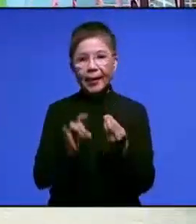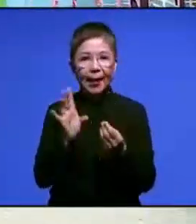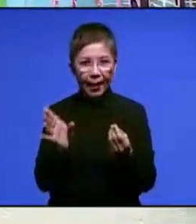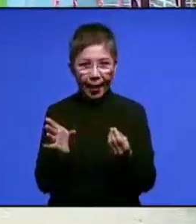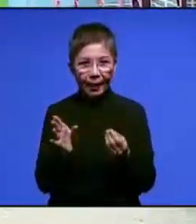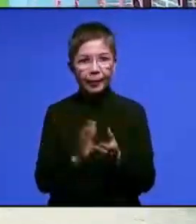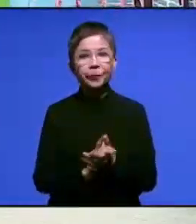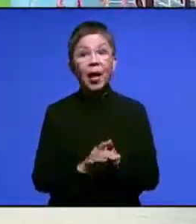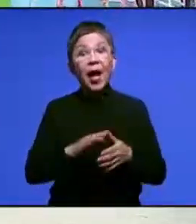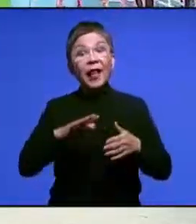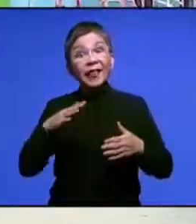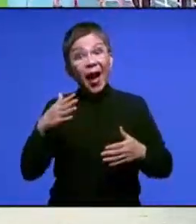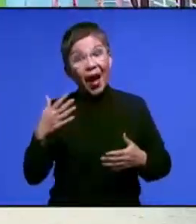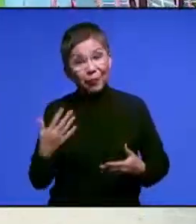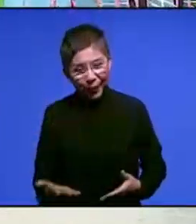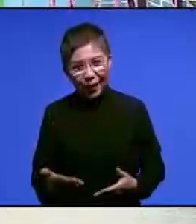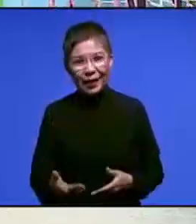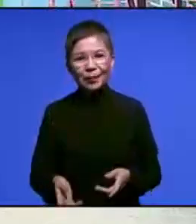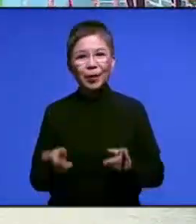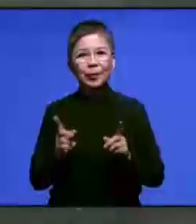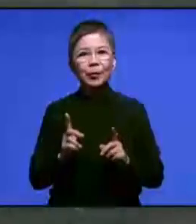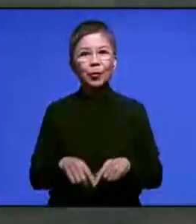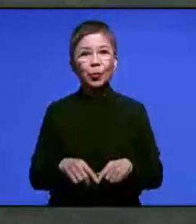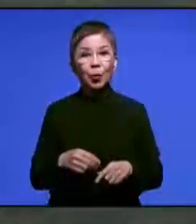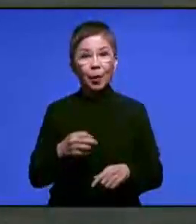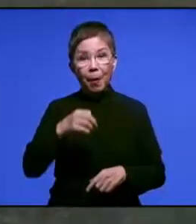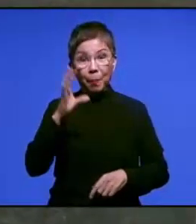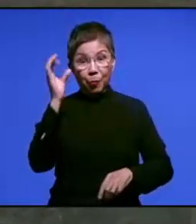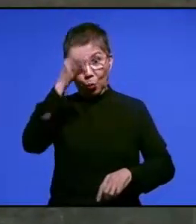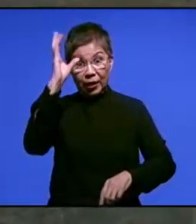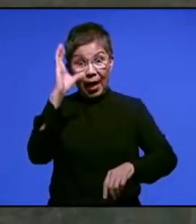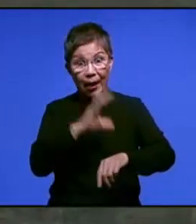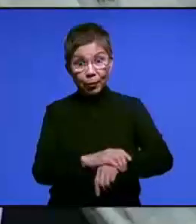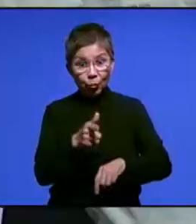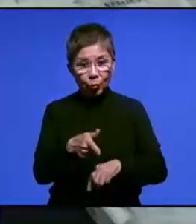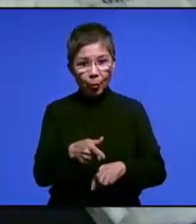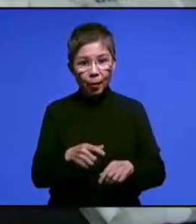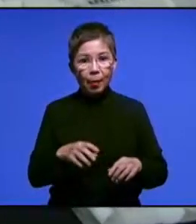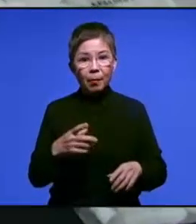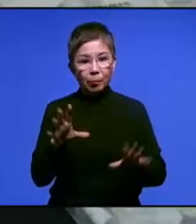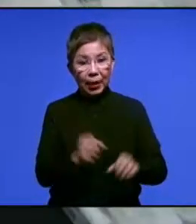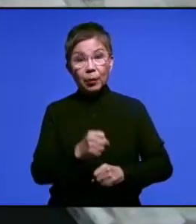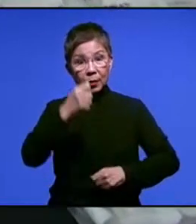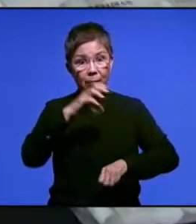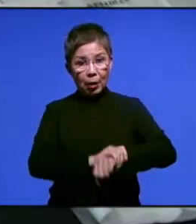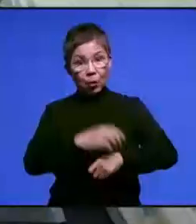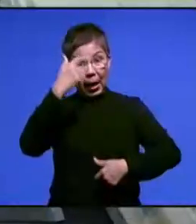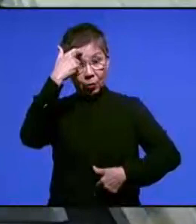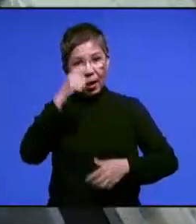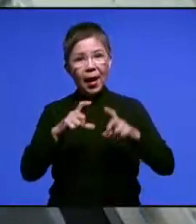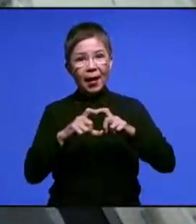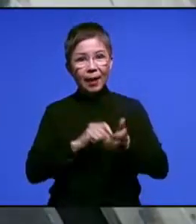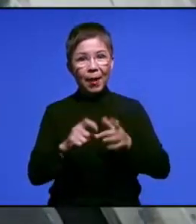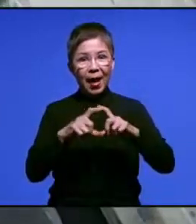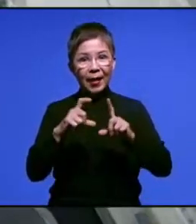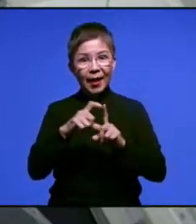sebagainya. Nah, namun pada saat kejadian ataupun juga ketika penangkapan, polisi tidak hanya meringkus pelaku dengan inisial ADS,